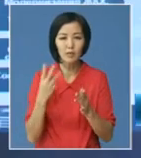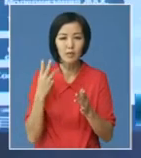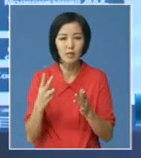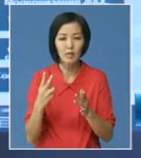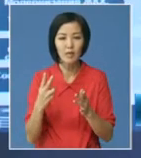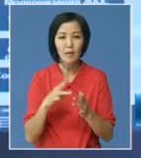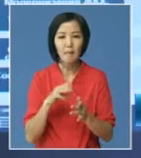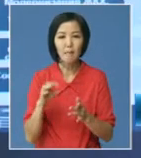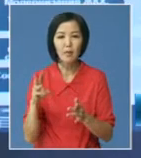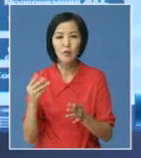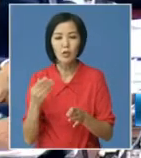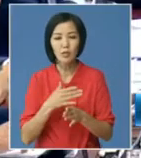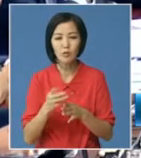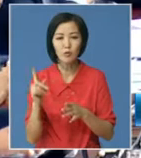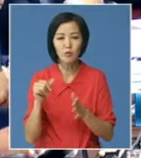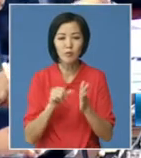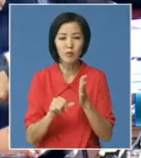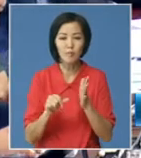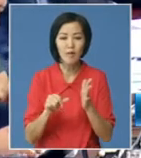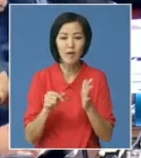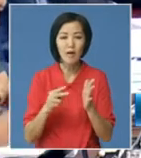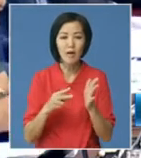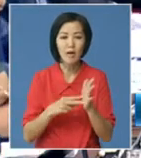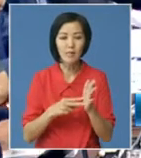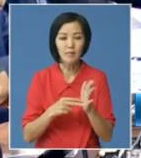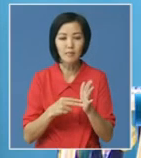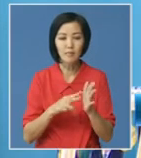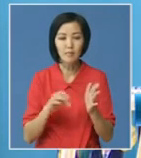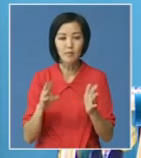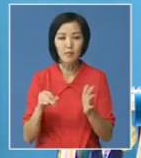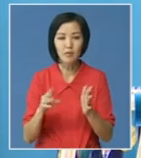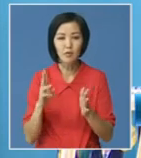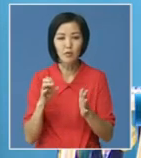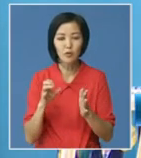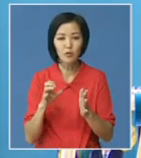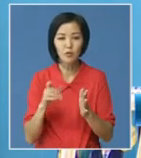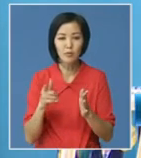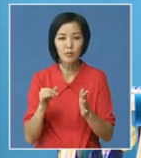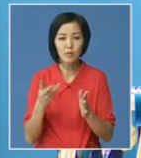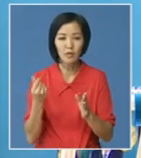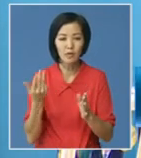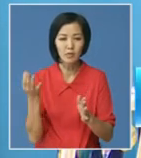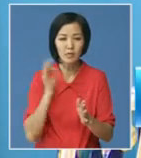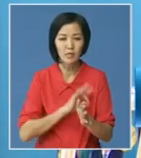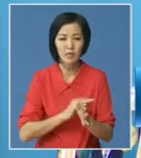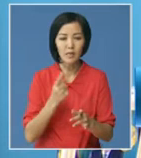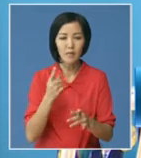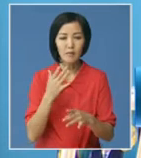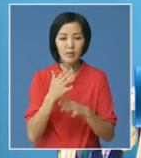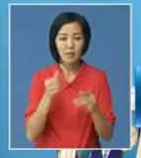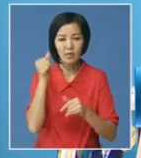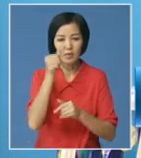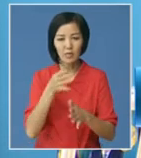Бүгінге дейін оның 126 миллиард 5 миллион теңгесі игерілді. Бірінші жартылықтың қорытындысы бойынша игеру